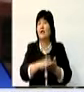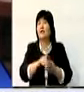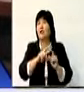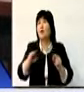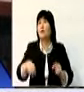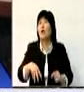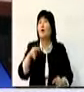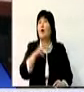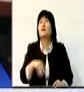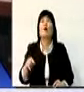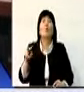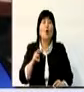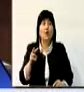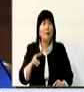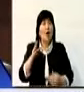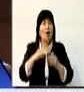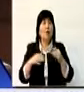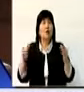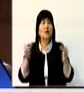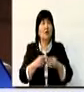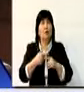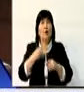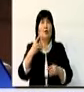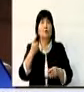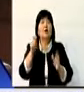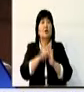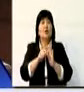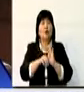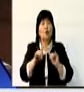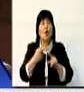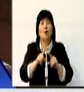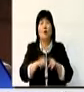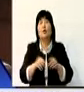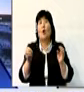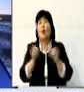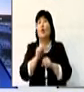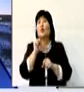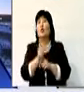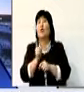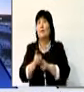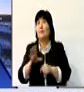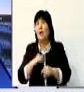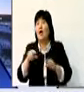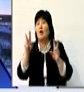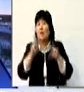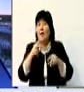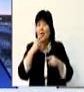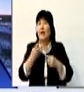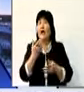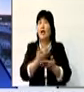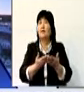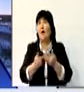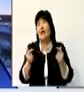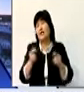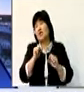басшысы Марсбек Молдабаев. Құрылыс компанияларына 31 тексеру жүргізіліп, 10 нұсқама берілді. Мәжілісте қаралған әрбір мәселеге қатысты